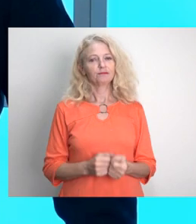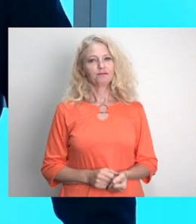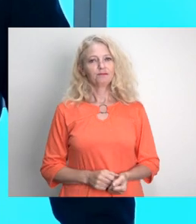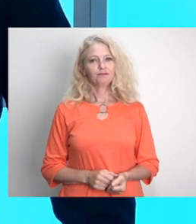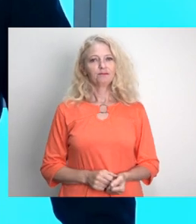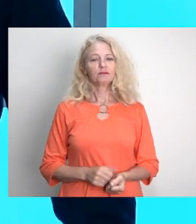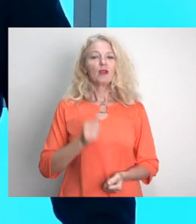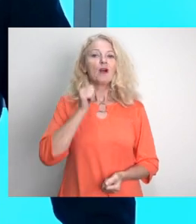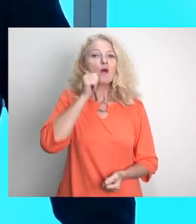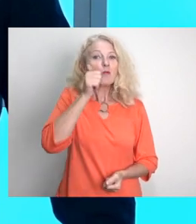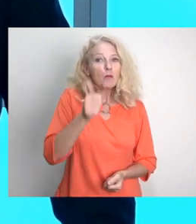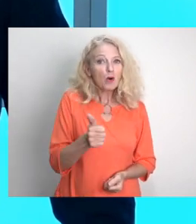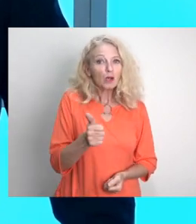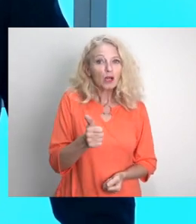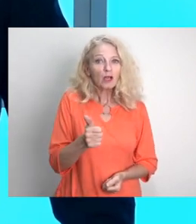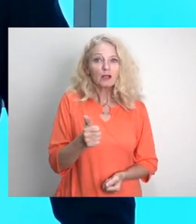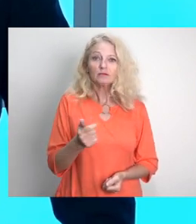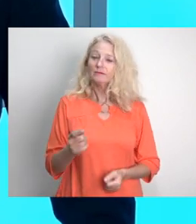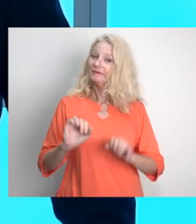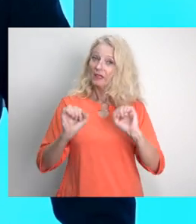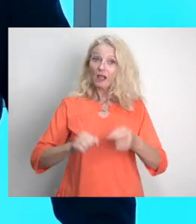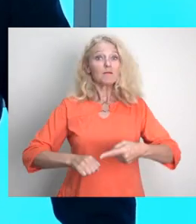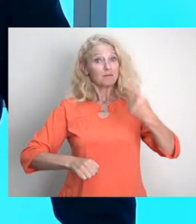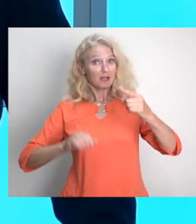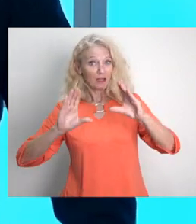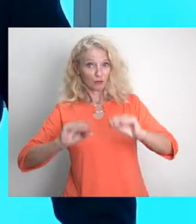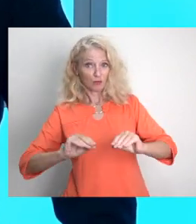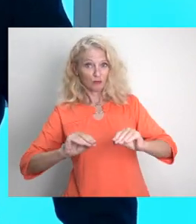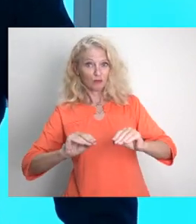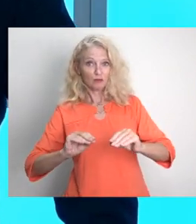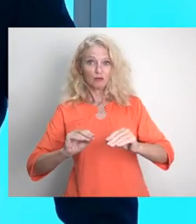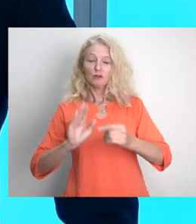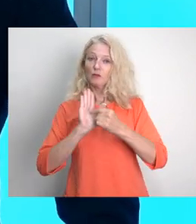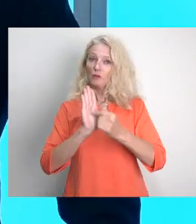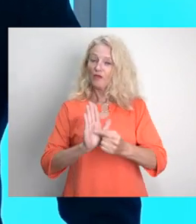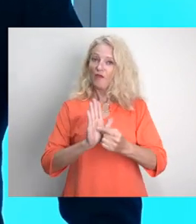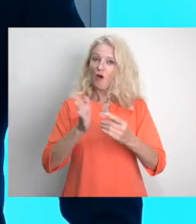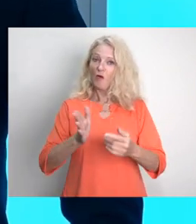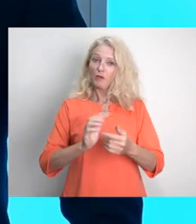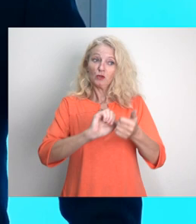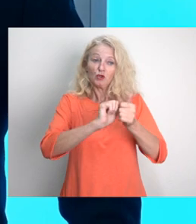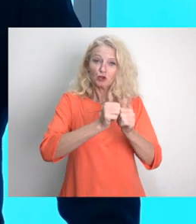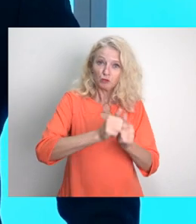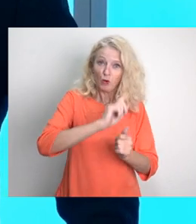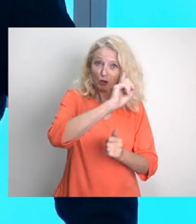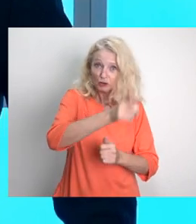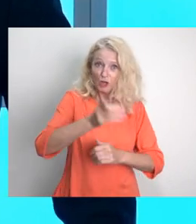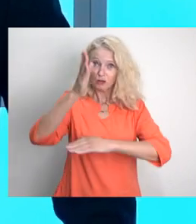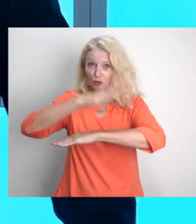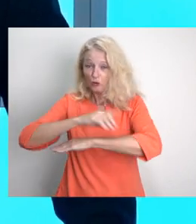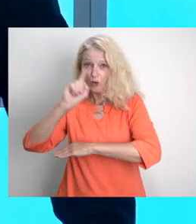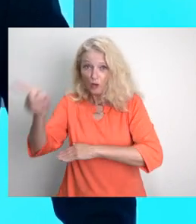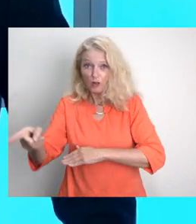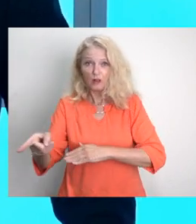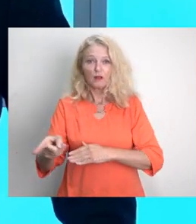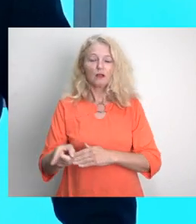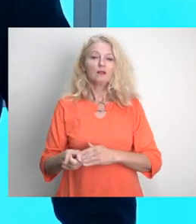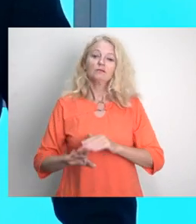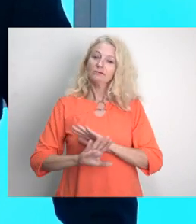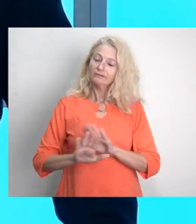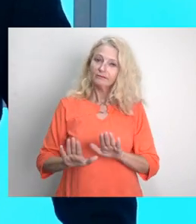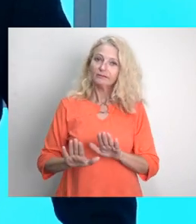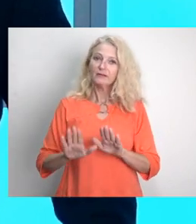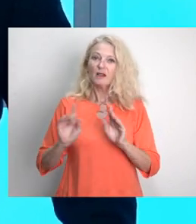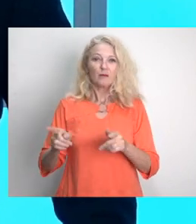dat wij vanaf morgen weer meer kunnen doen zoals naar de gym gaan en sporten, betekent niet dat we terug gaan naar de situatie